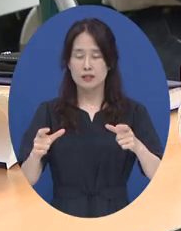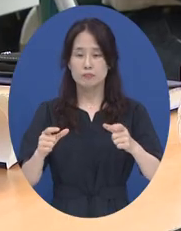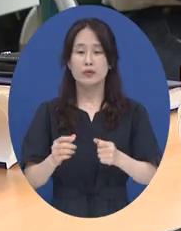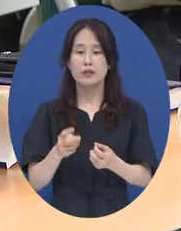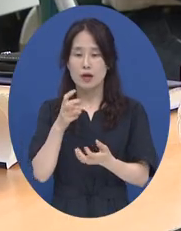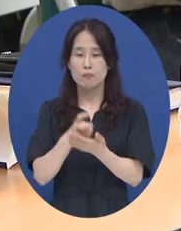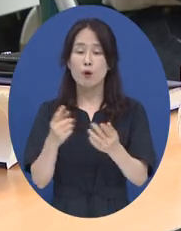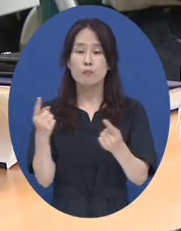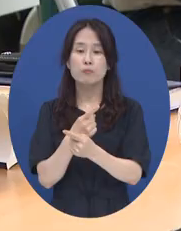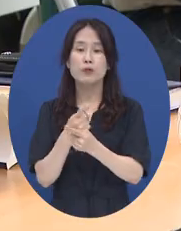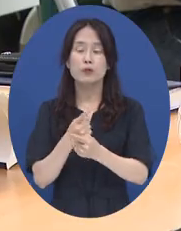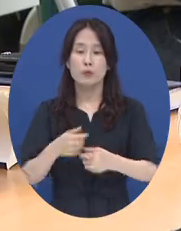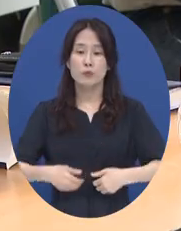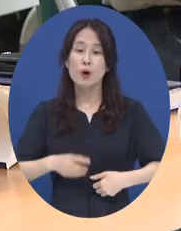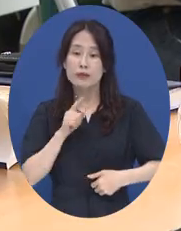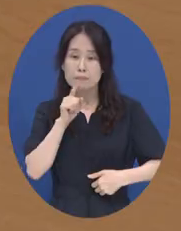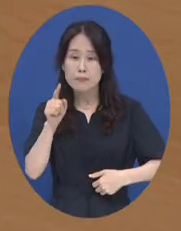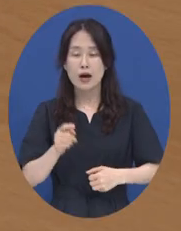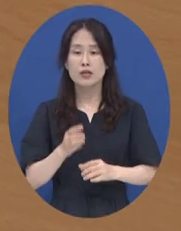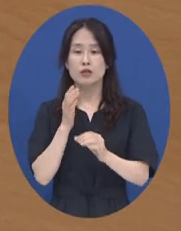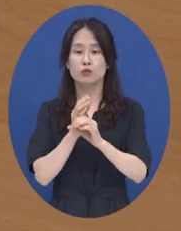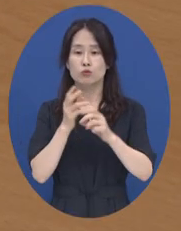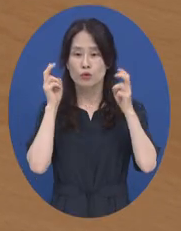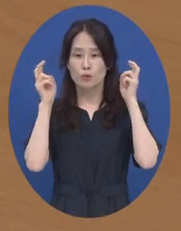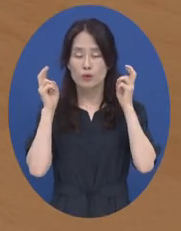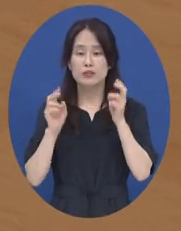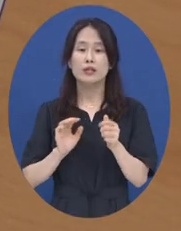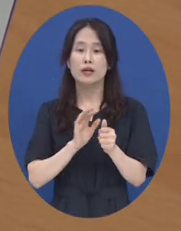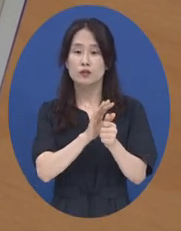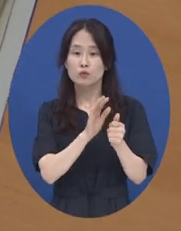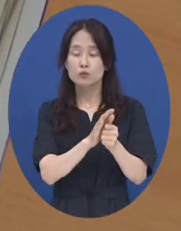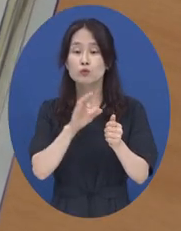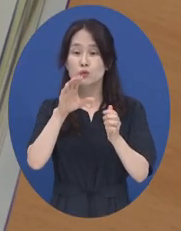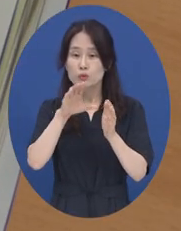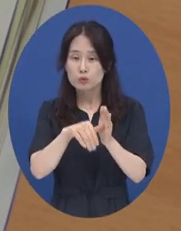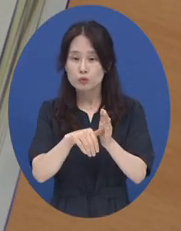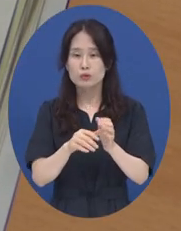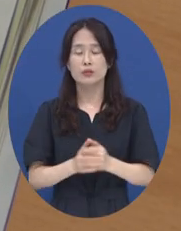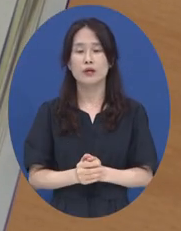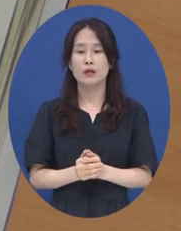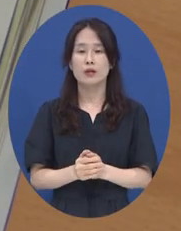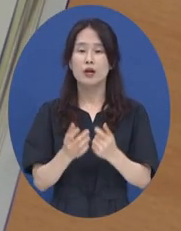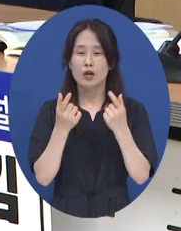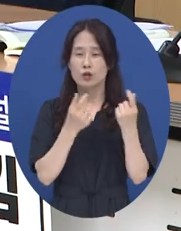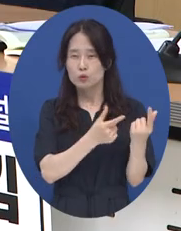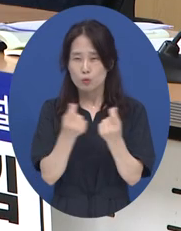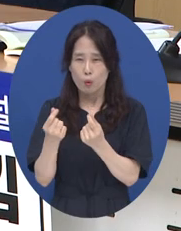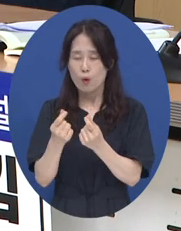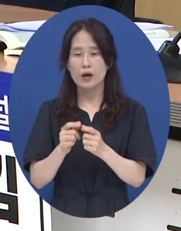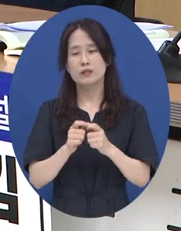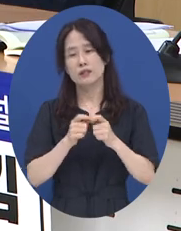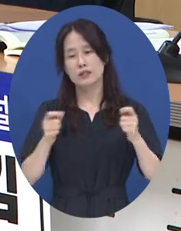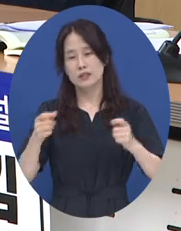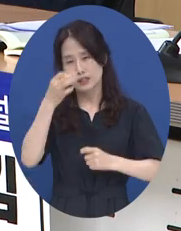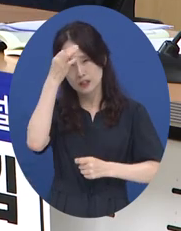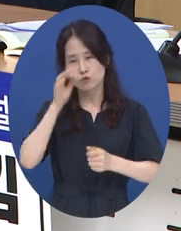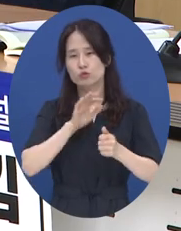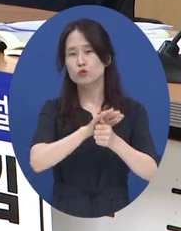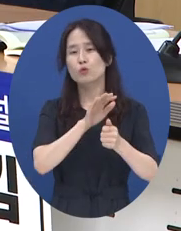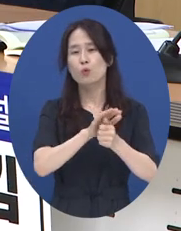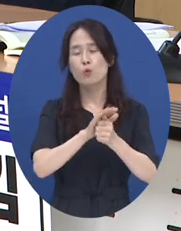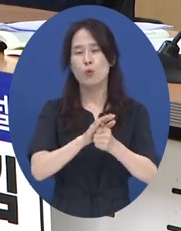필요하다는 주장과 중소 중견기업 지원 정책 추진 시 일관된 장기 기술 개발 투자가 이뤄져야 한다는